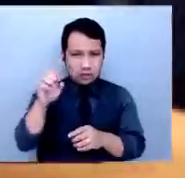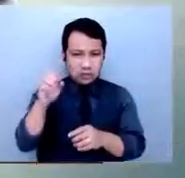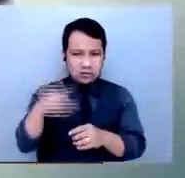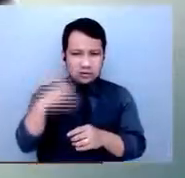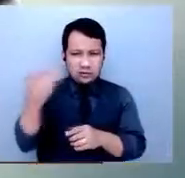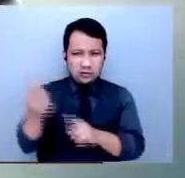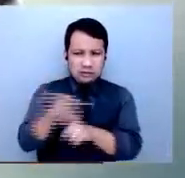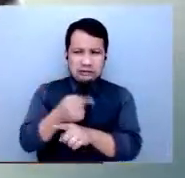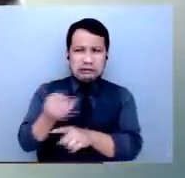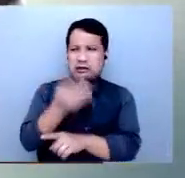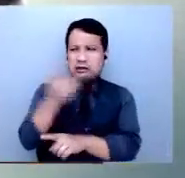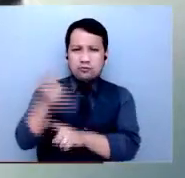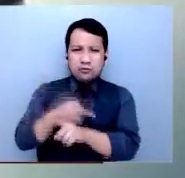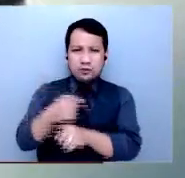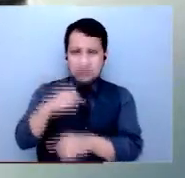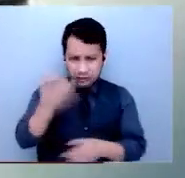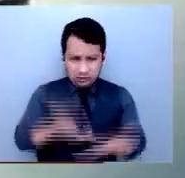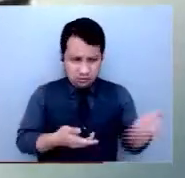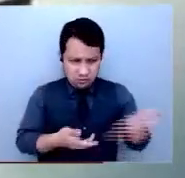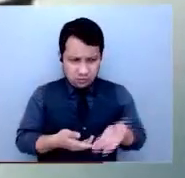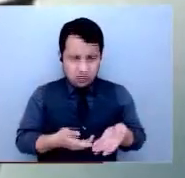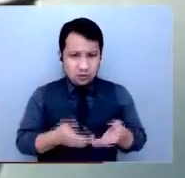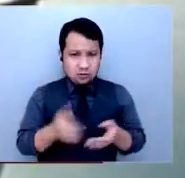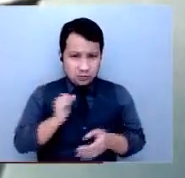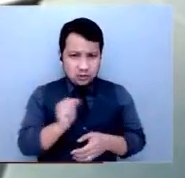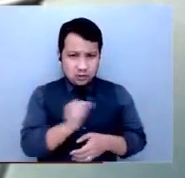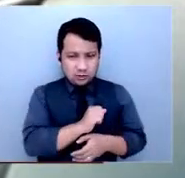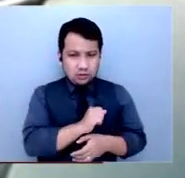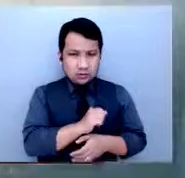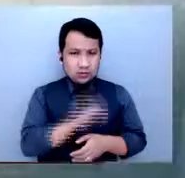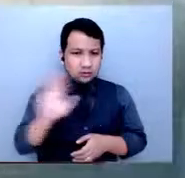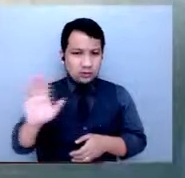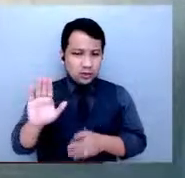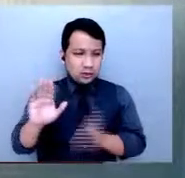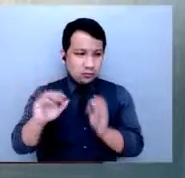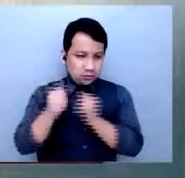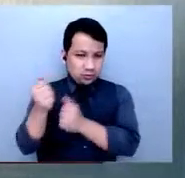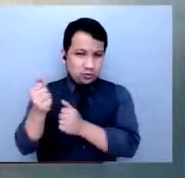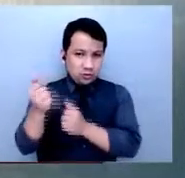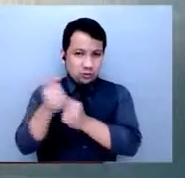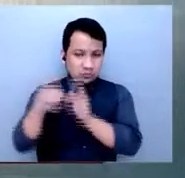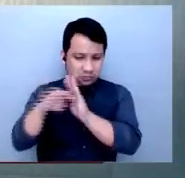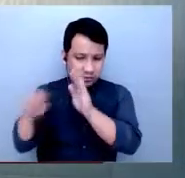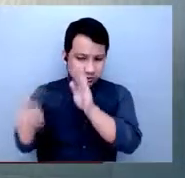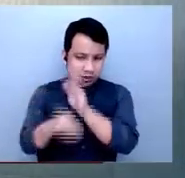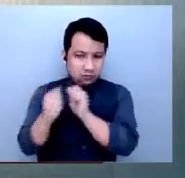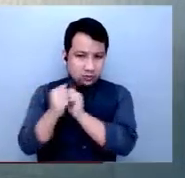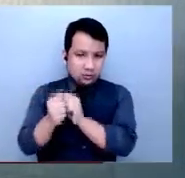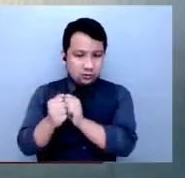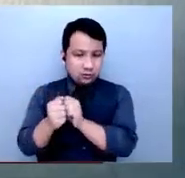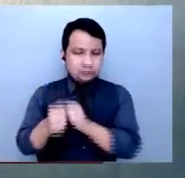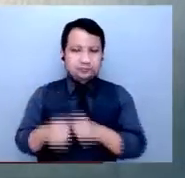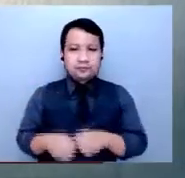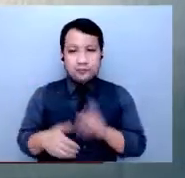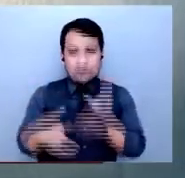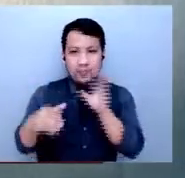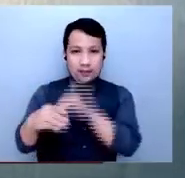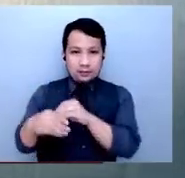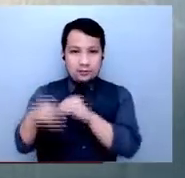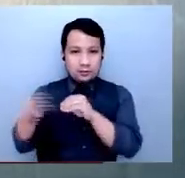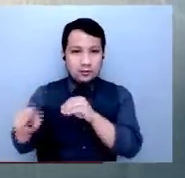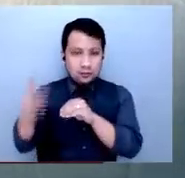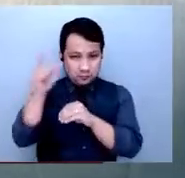alukin ni Senator Ping Lacson na tumakbo sa pagkasenador sa ilalim ng tandem nila ni Senate President Tito Soto. At ang